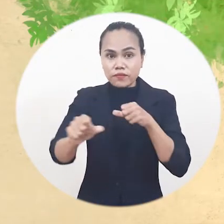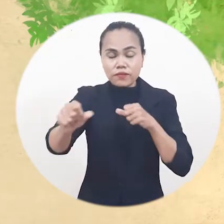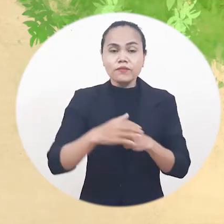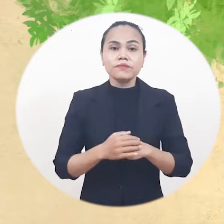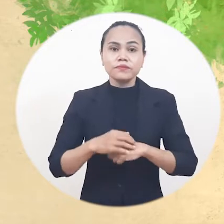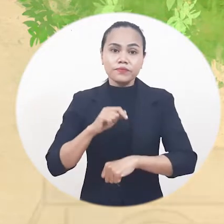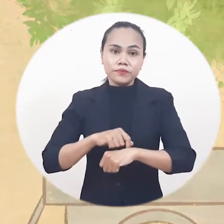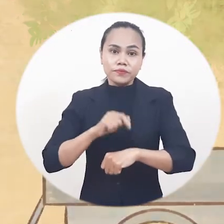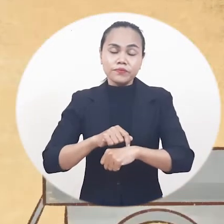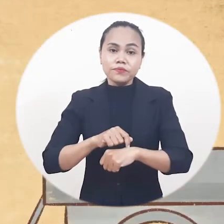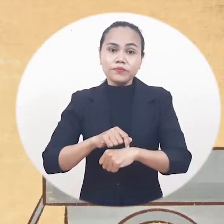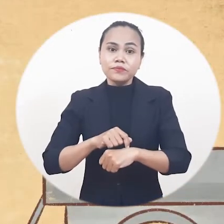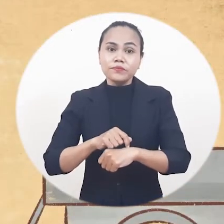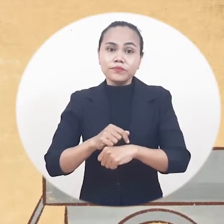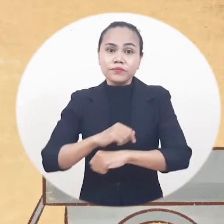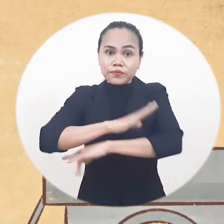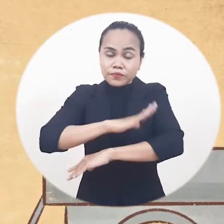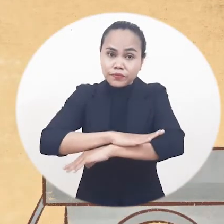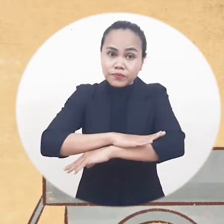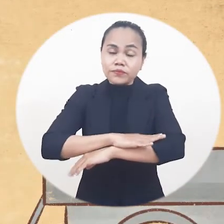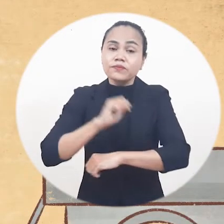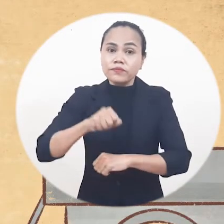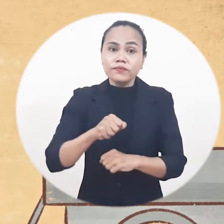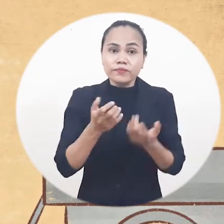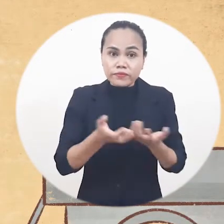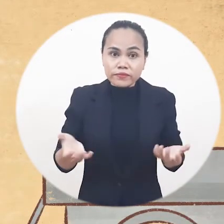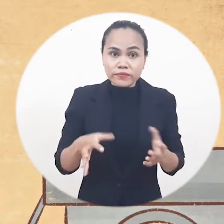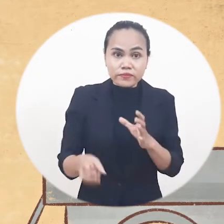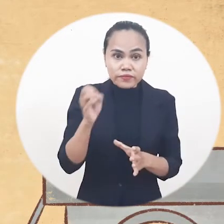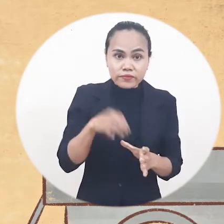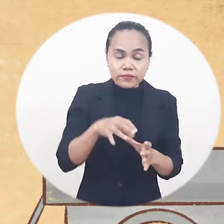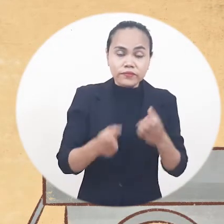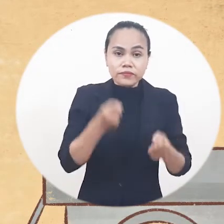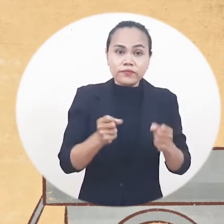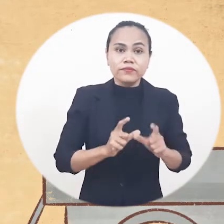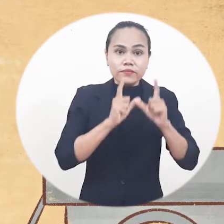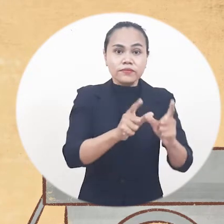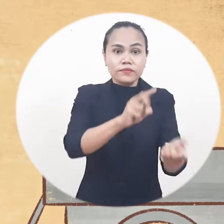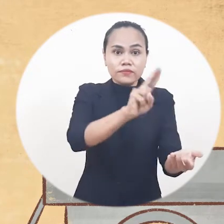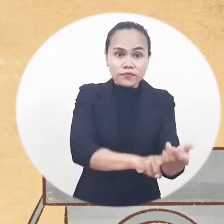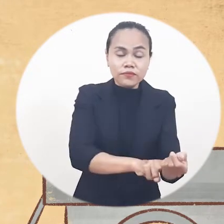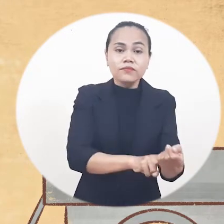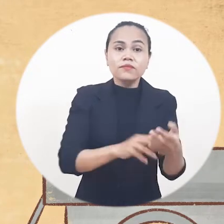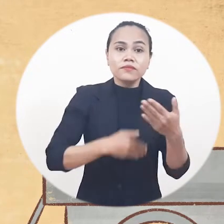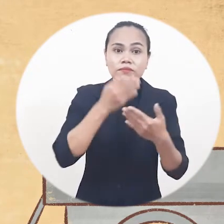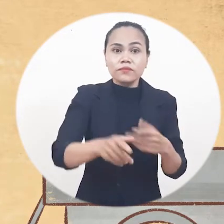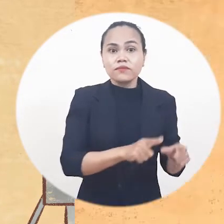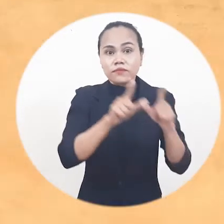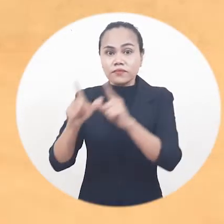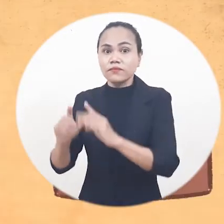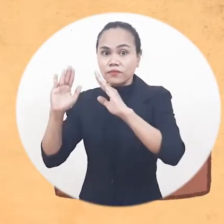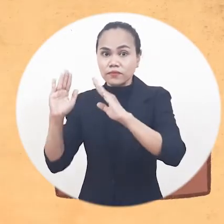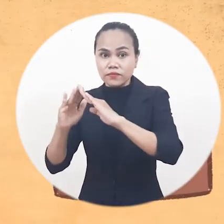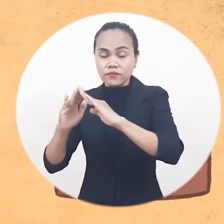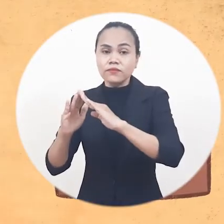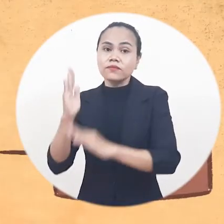ช่อทตรักจัว่าประสามา้มัมา compนามสิ่จะ